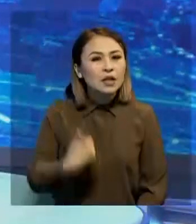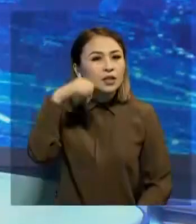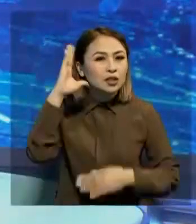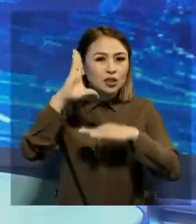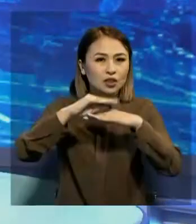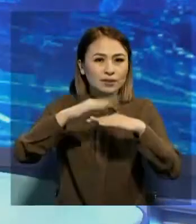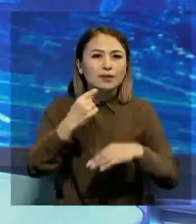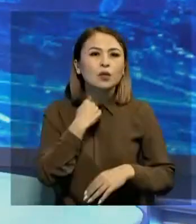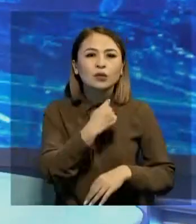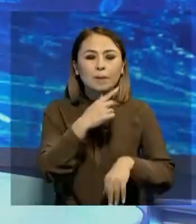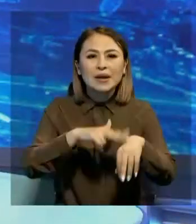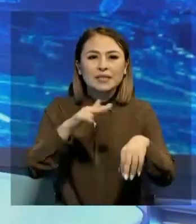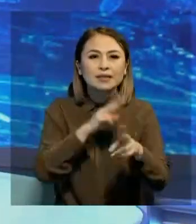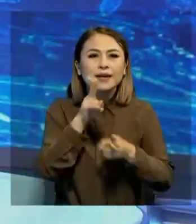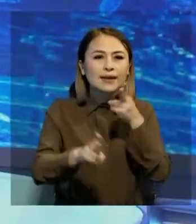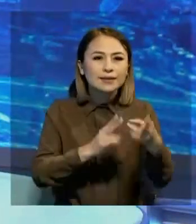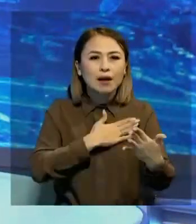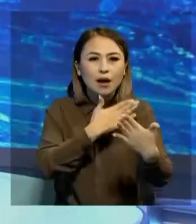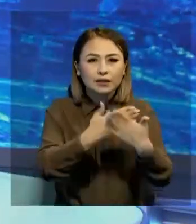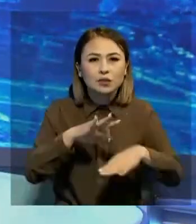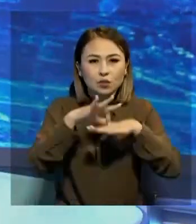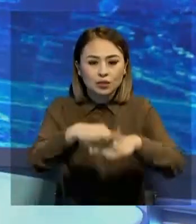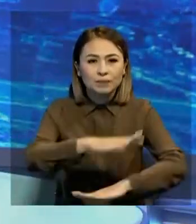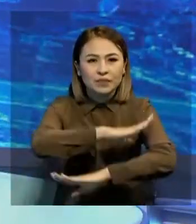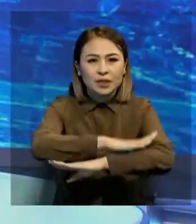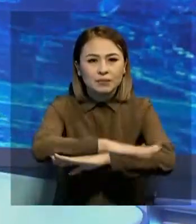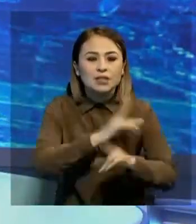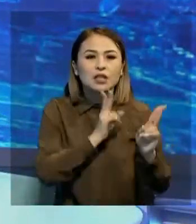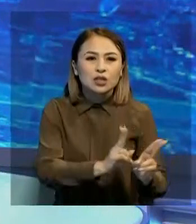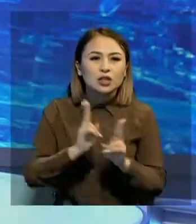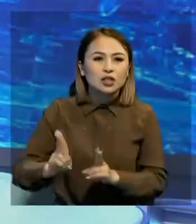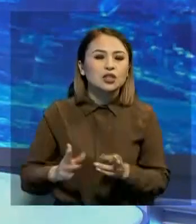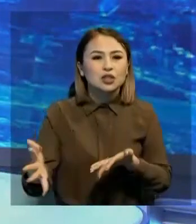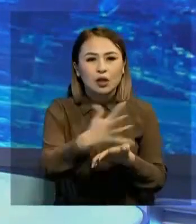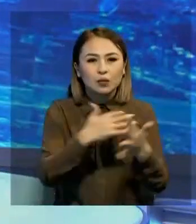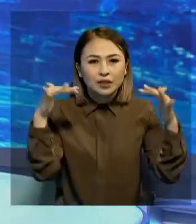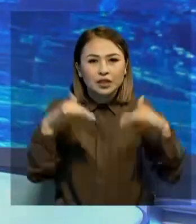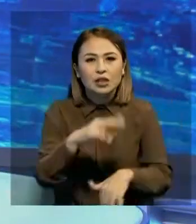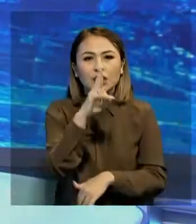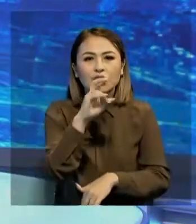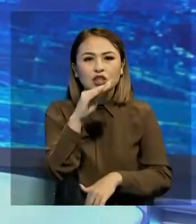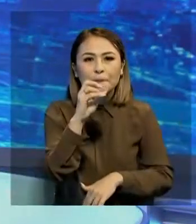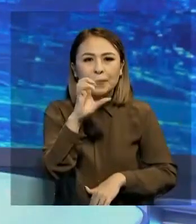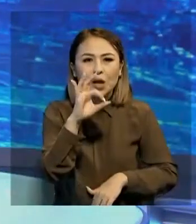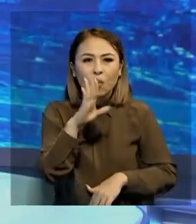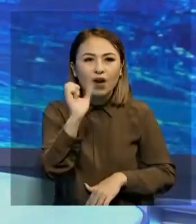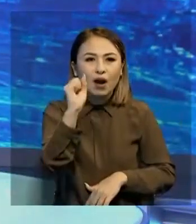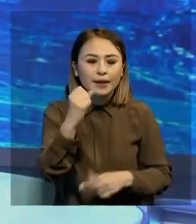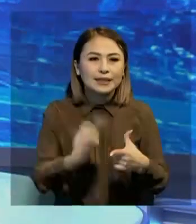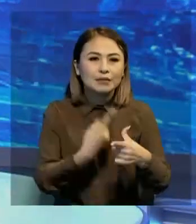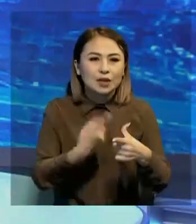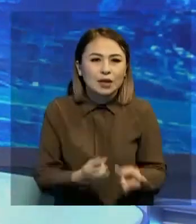Кеше кешкісін талдықорғандық полицейлер наразылық акциясын өткізді. Тәртіп сақшыларының жиналуына Кенжебеков А